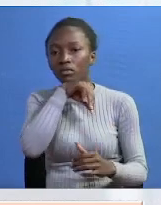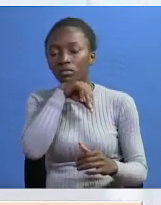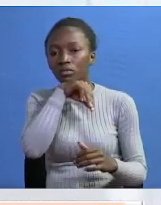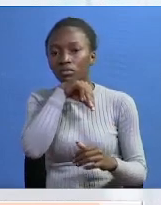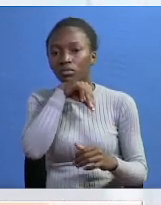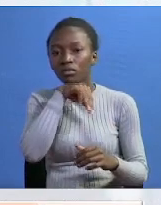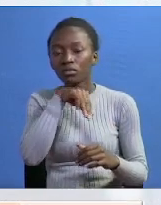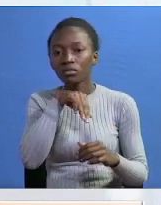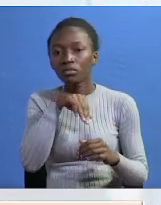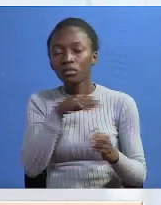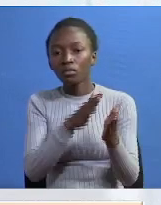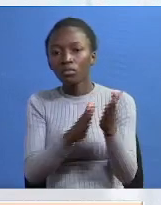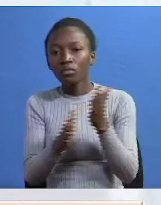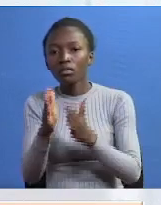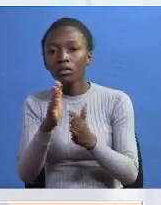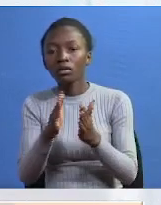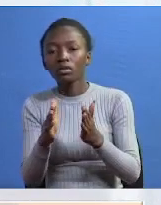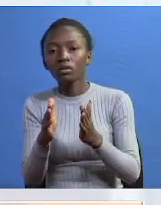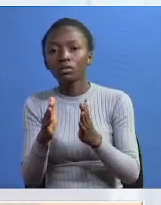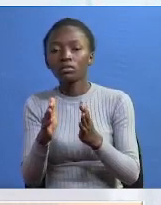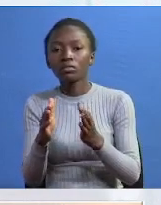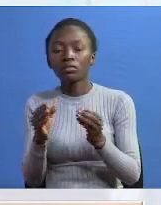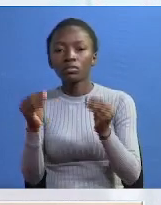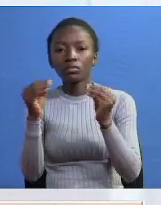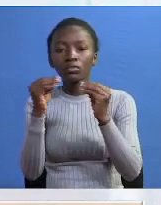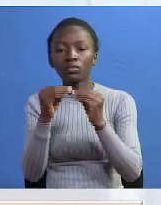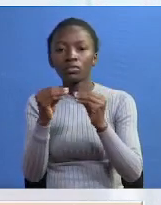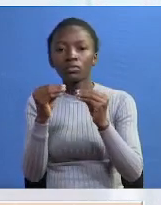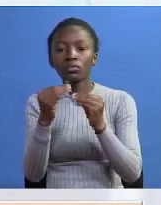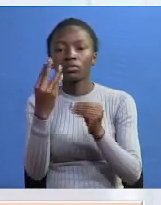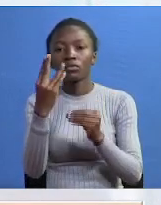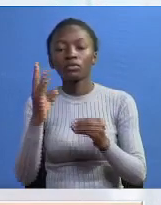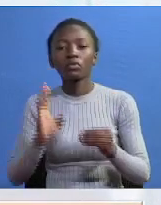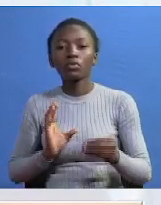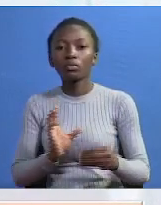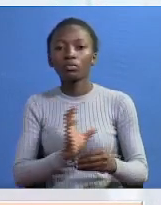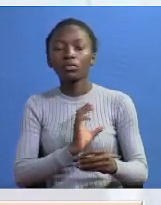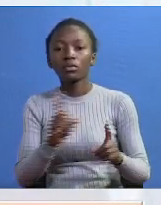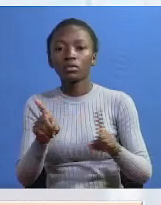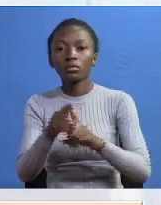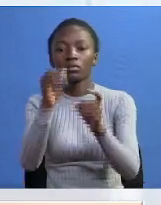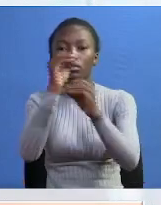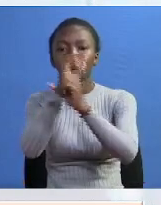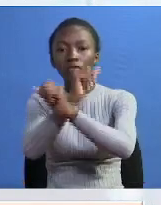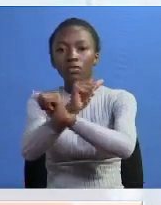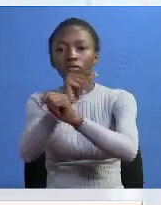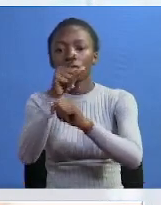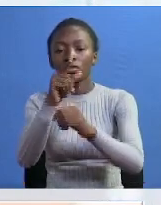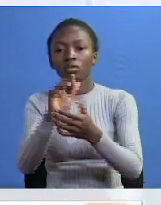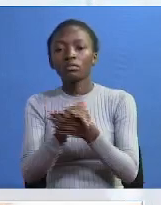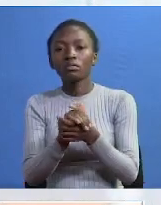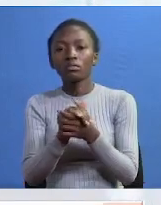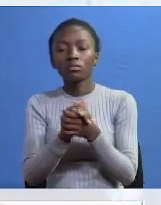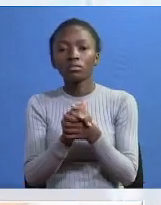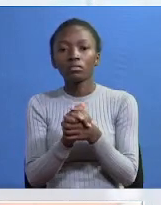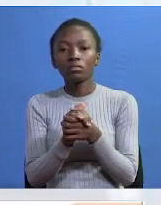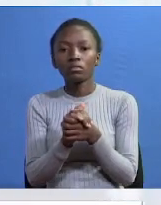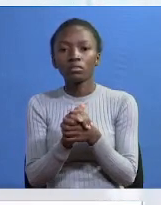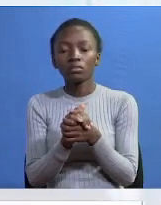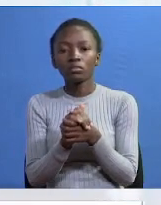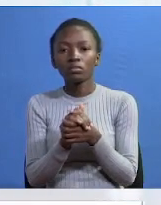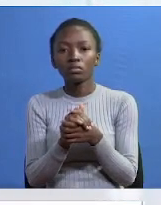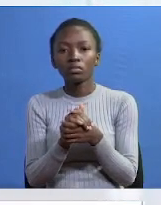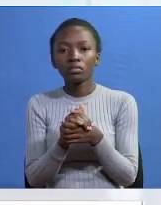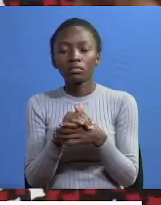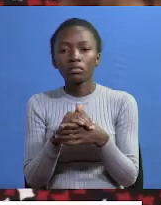ya kitaifa kuwatetea makamishna wanne wa Tume Huru ya Uchaguzi na Mipaka IEBC wanaokabiliwa na